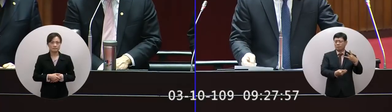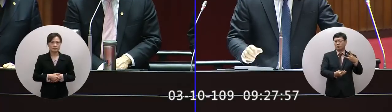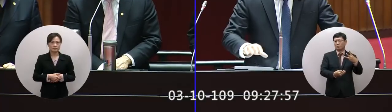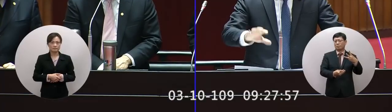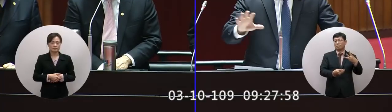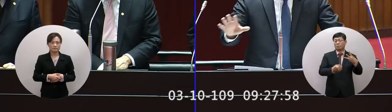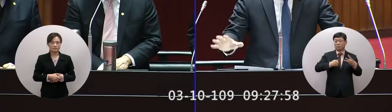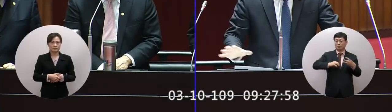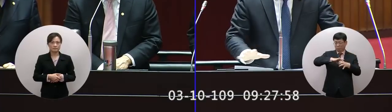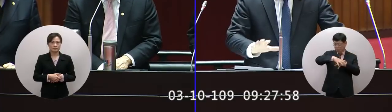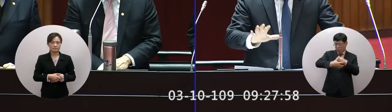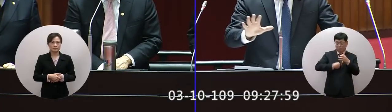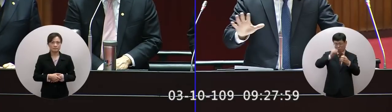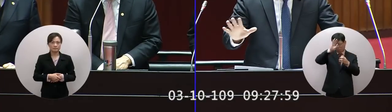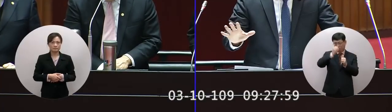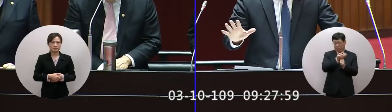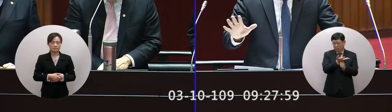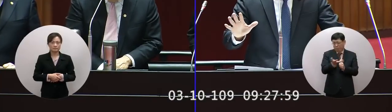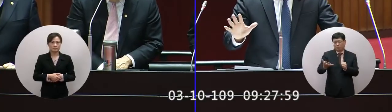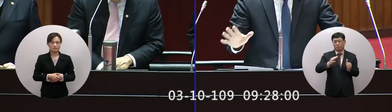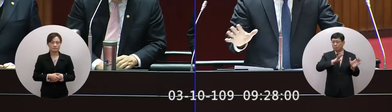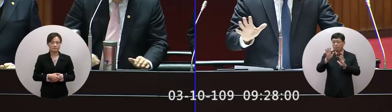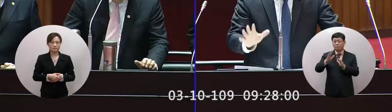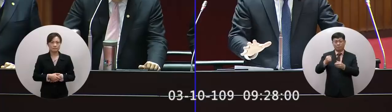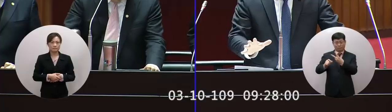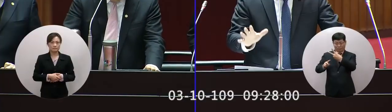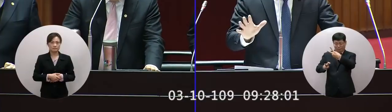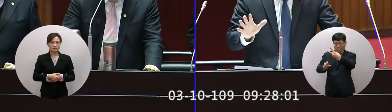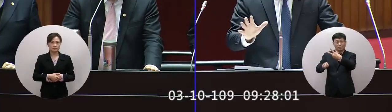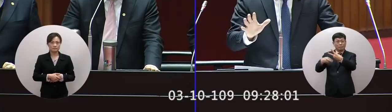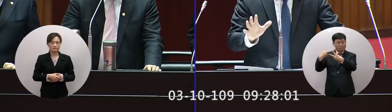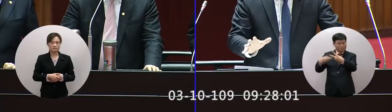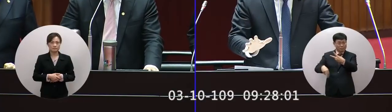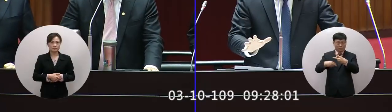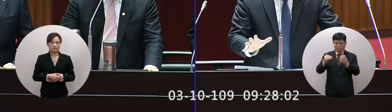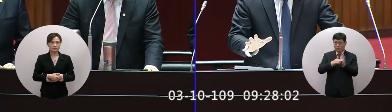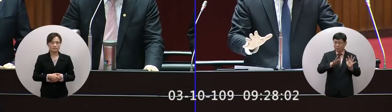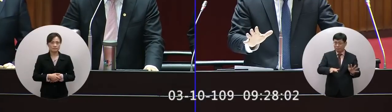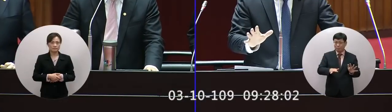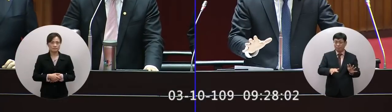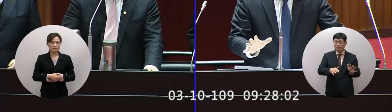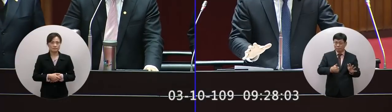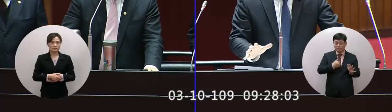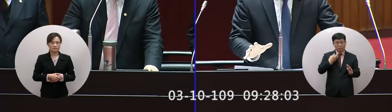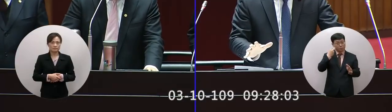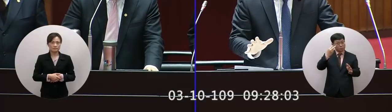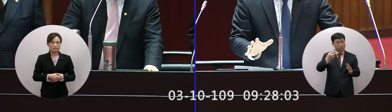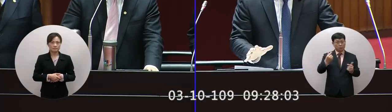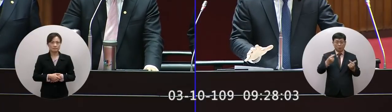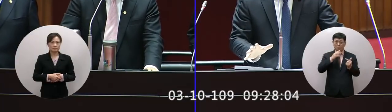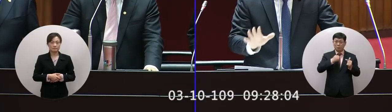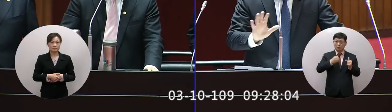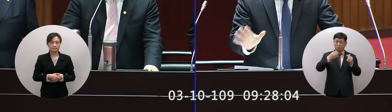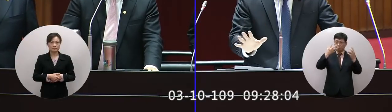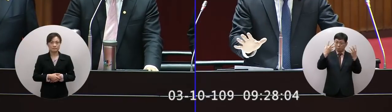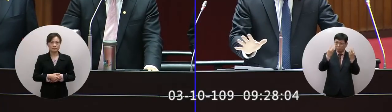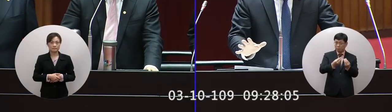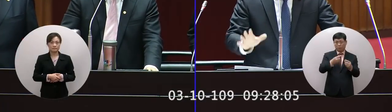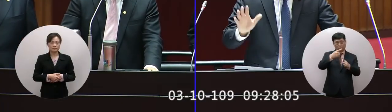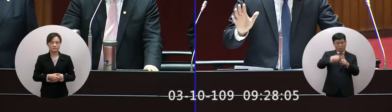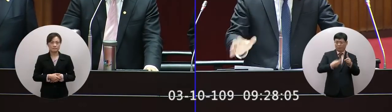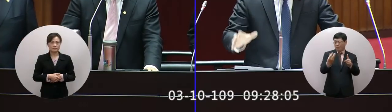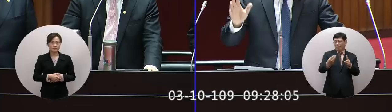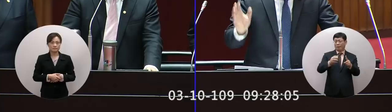3月9号，全球的疫情并没有在2月25号或到今天感觉上好像减缓，没